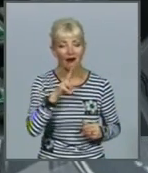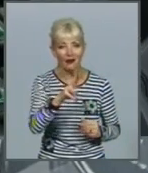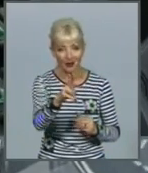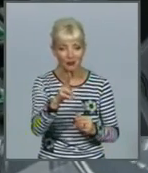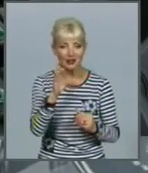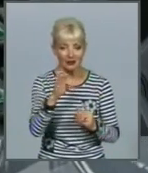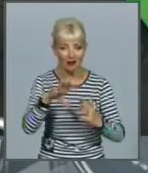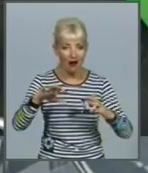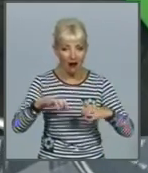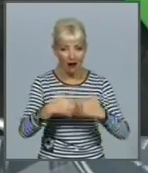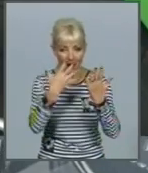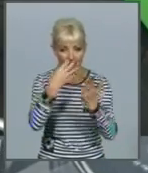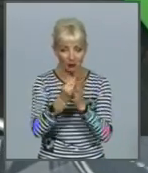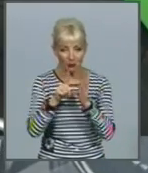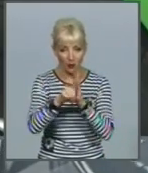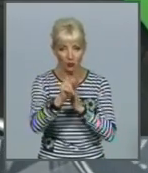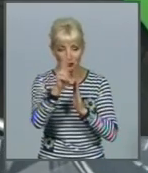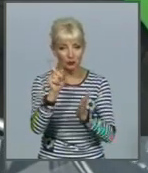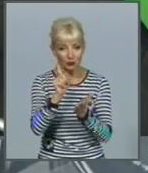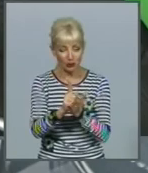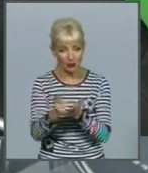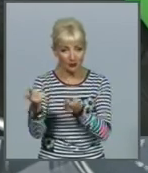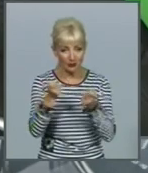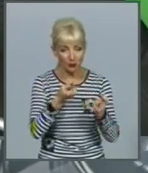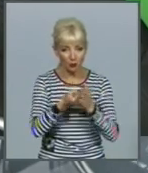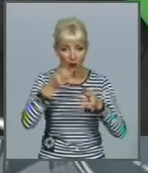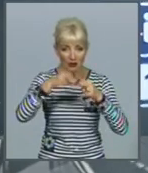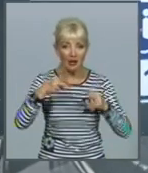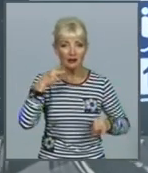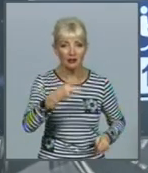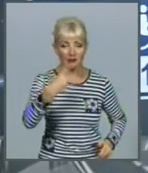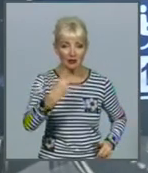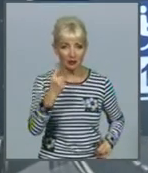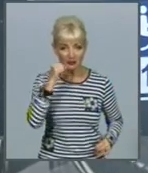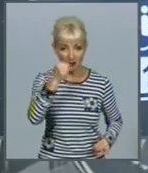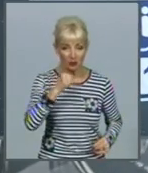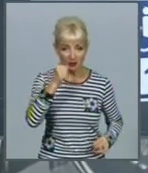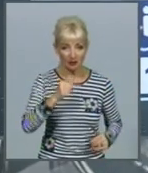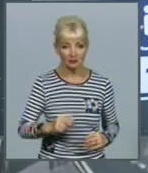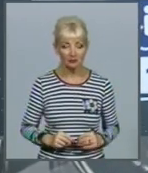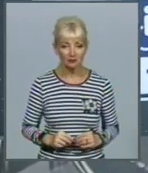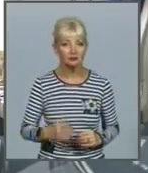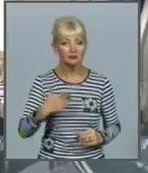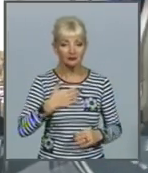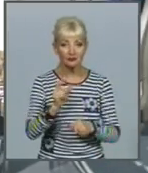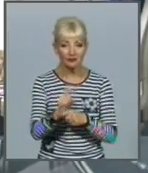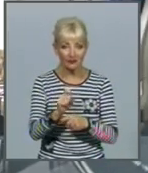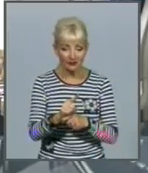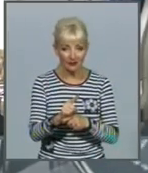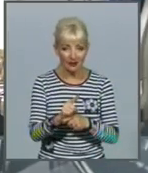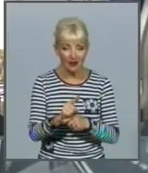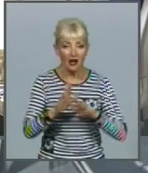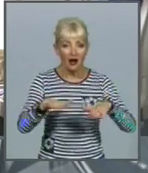мають надійти в повному обсязі до кінця 2021 року. Наша задача – оказати соціальну услугу в першу